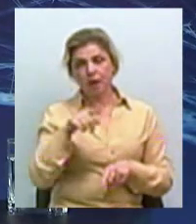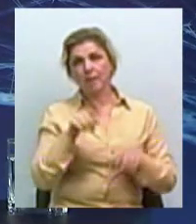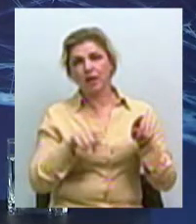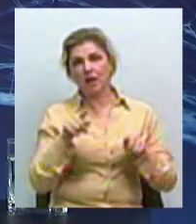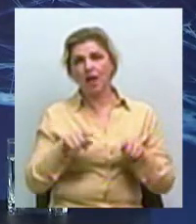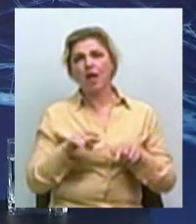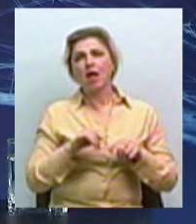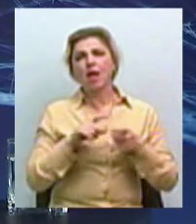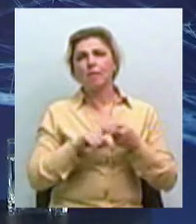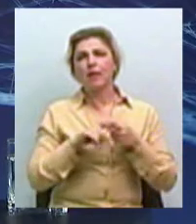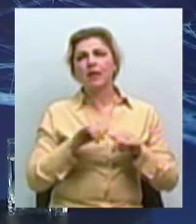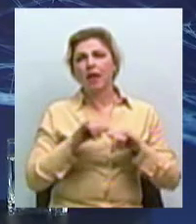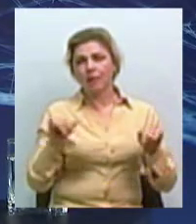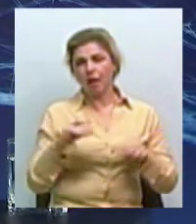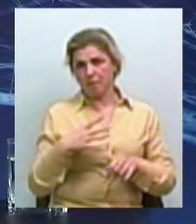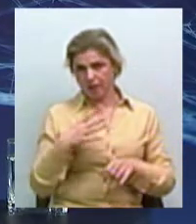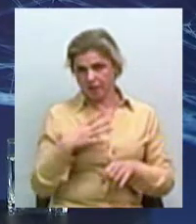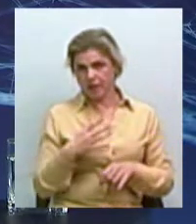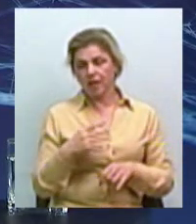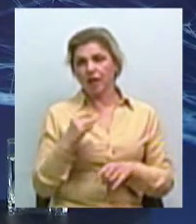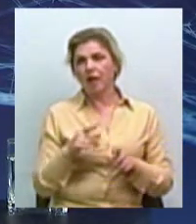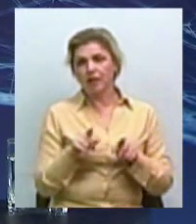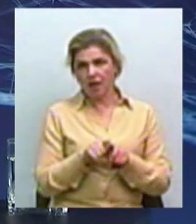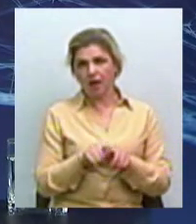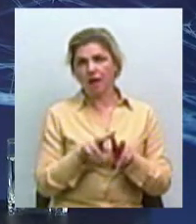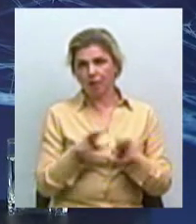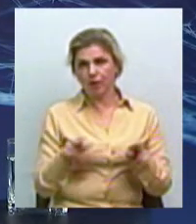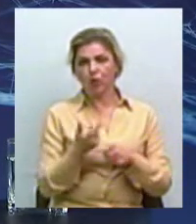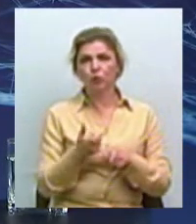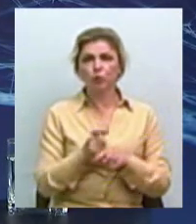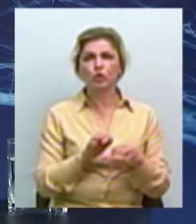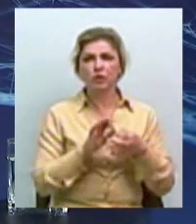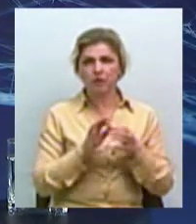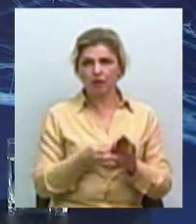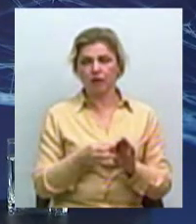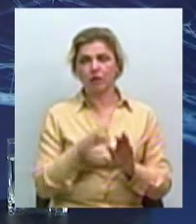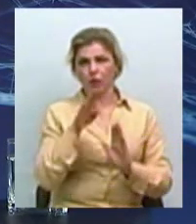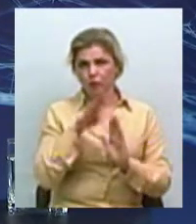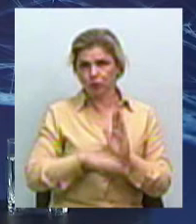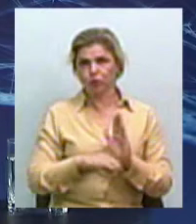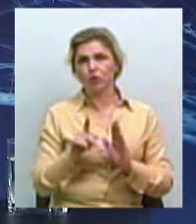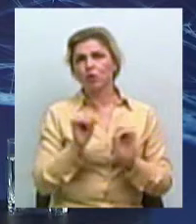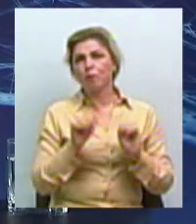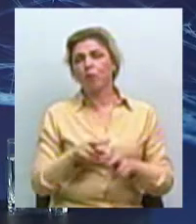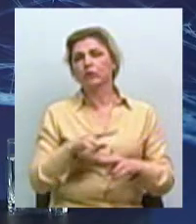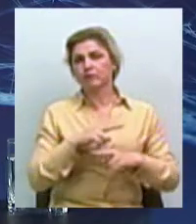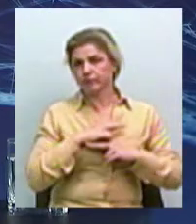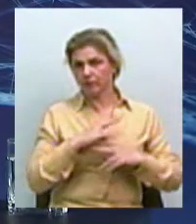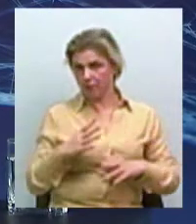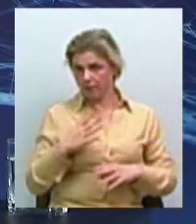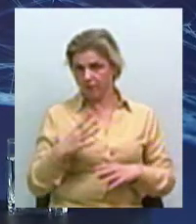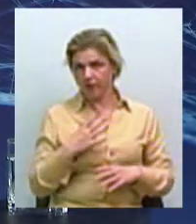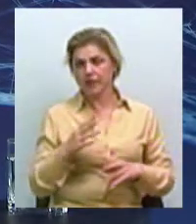епідемії бувають, і там бувають так само дуже складні ускладнення, які можуть закінчуватися летально,